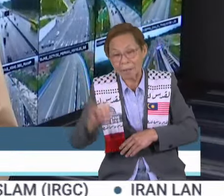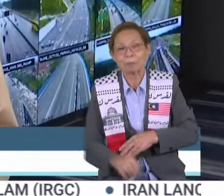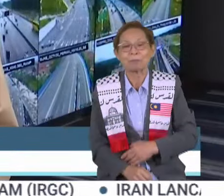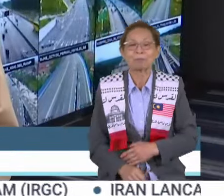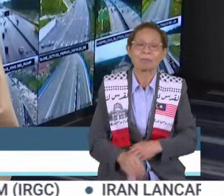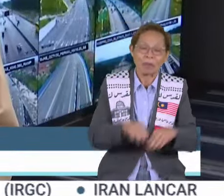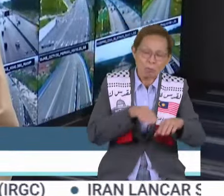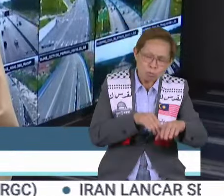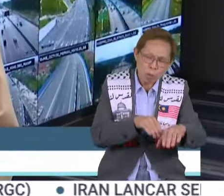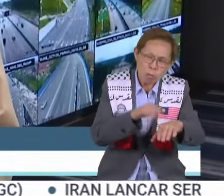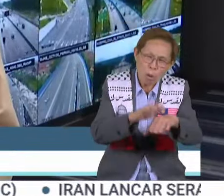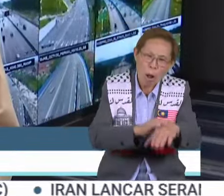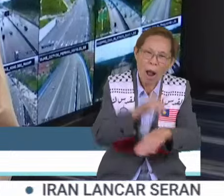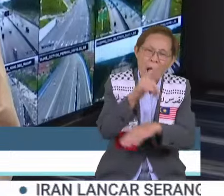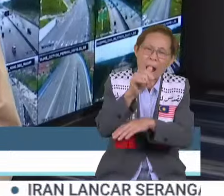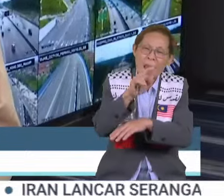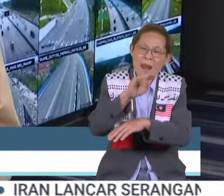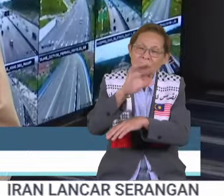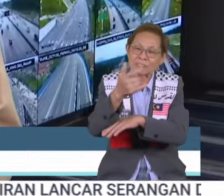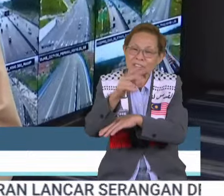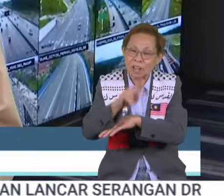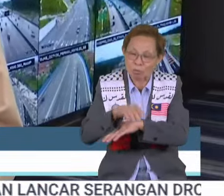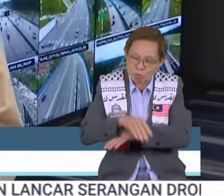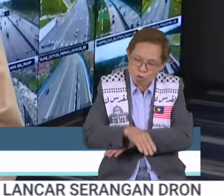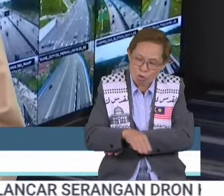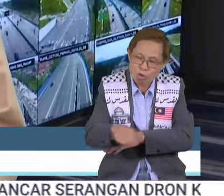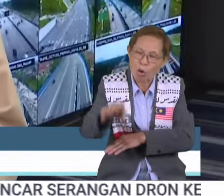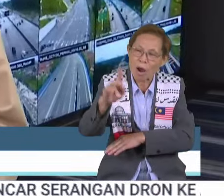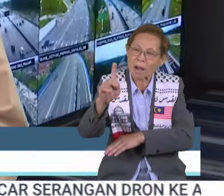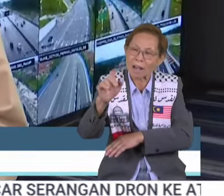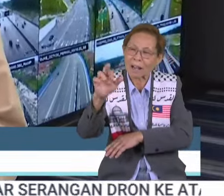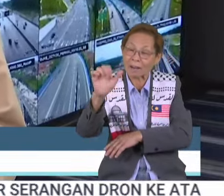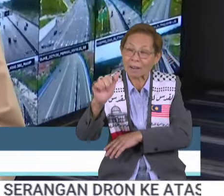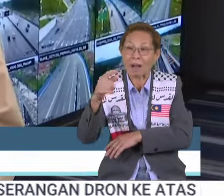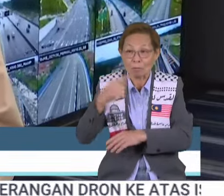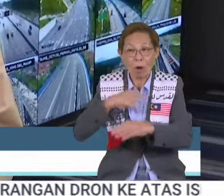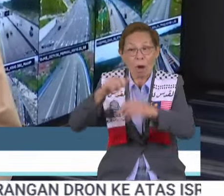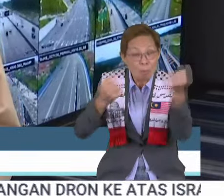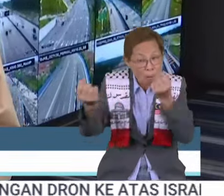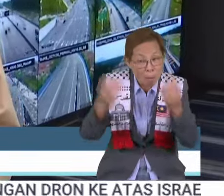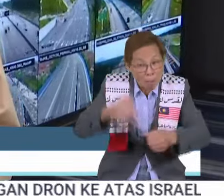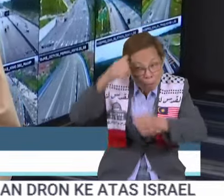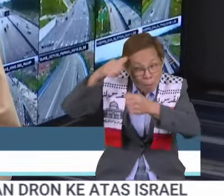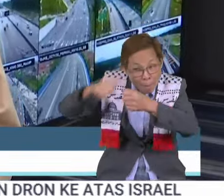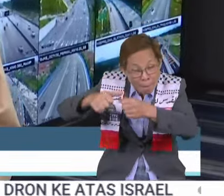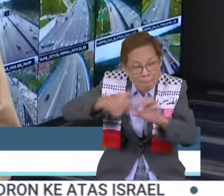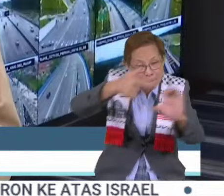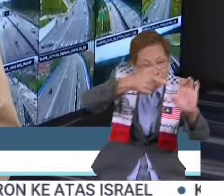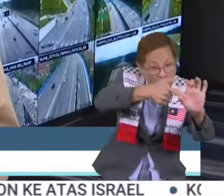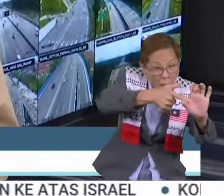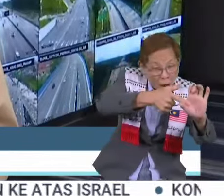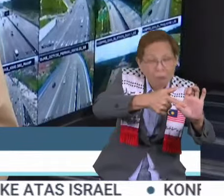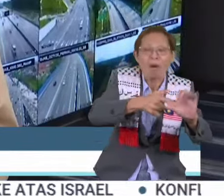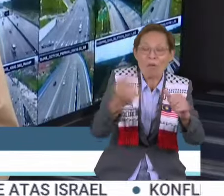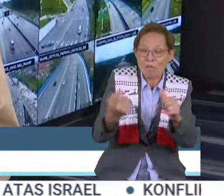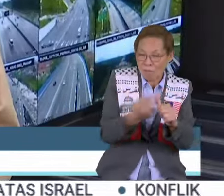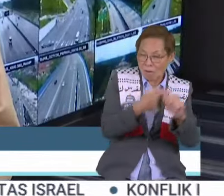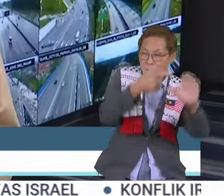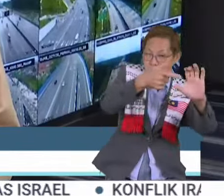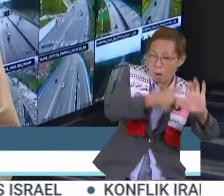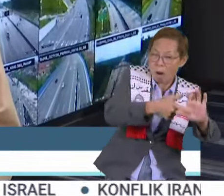di persimpangan Lancang ke Karak. Pengguna lebuh raya diingatkan untuk mengisi minyak kenderaan di stesen minyak terdekat terlebih